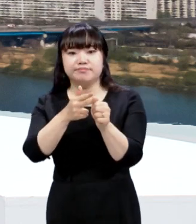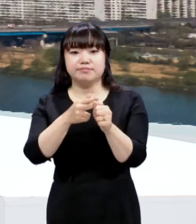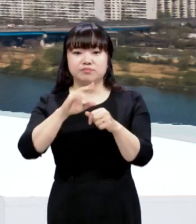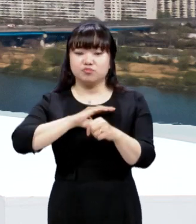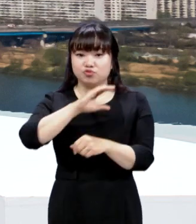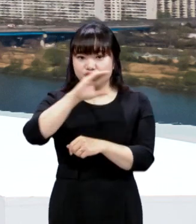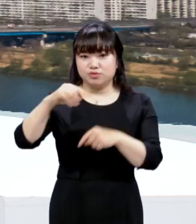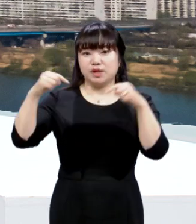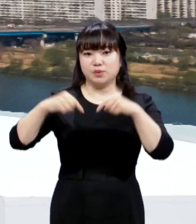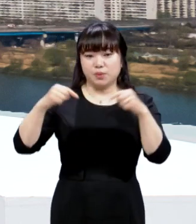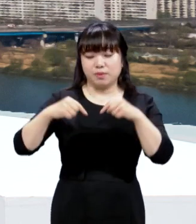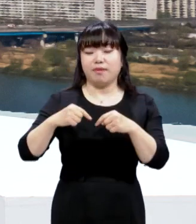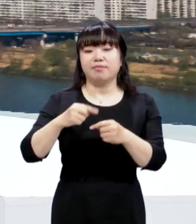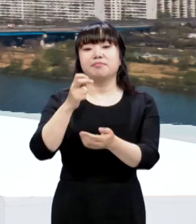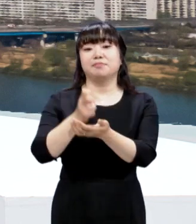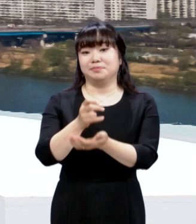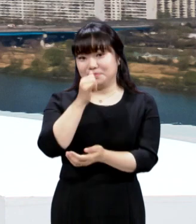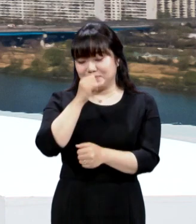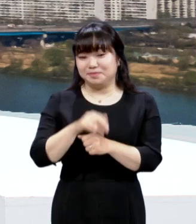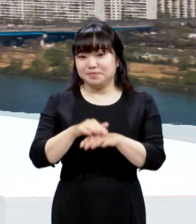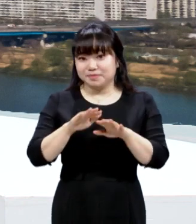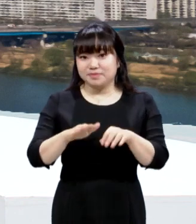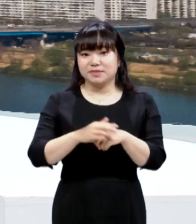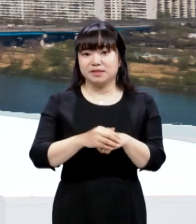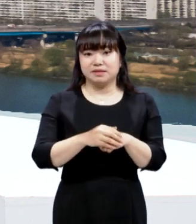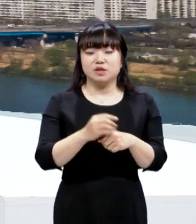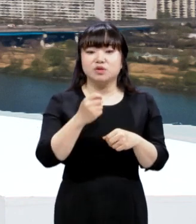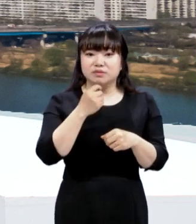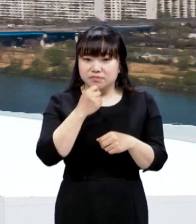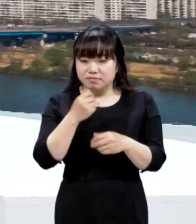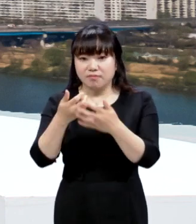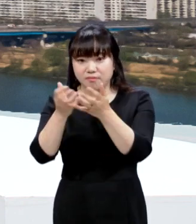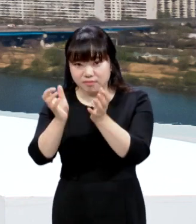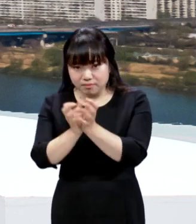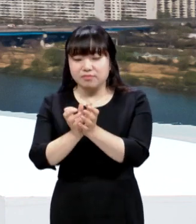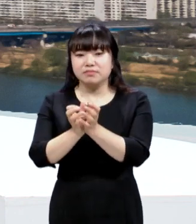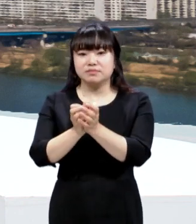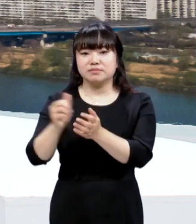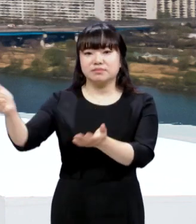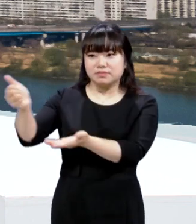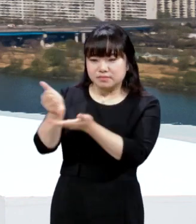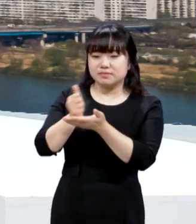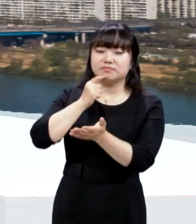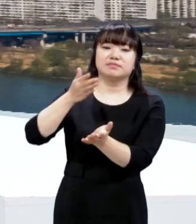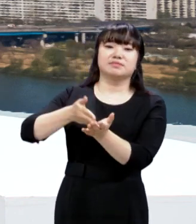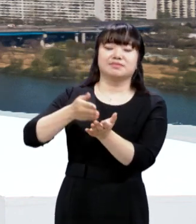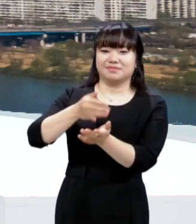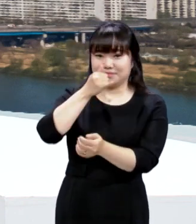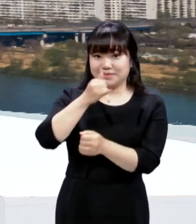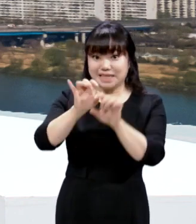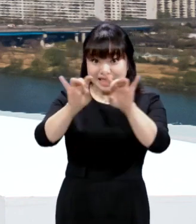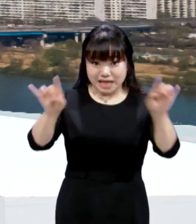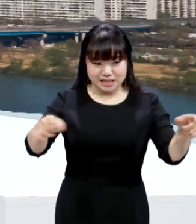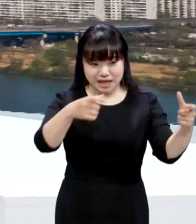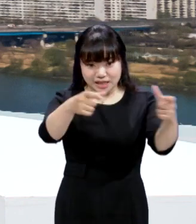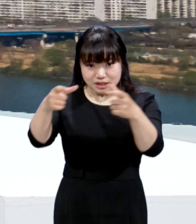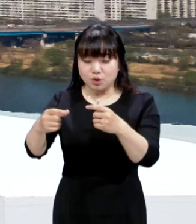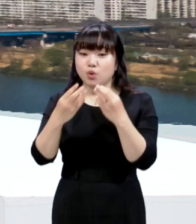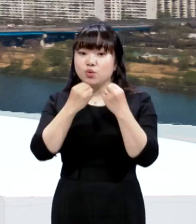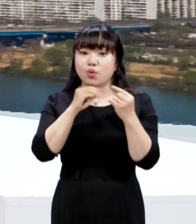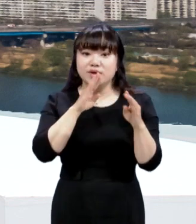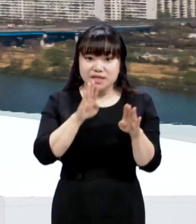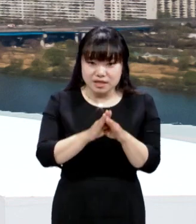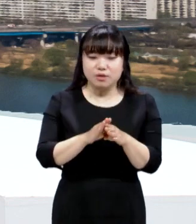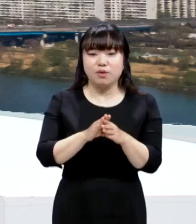주제로 토론을 하게 됩니다 여기에 군소 정당 후보들은 초청 연설을 하는데 4 2 토론이 각 자치구 마다 토요일과